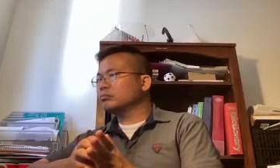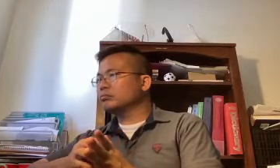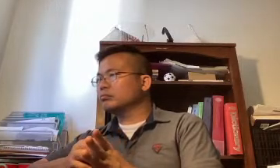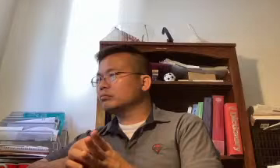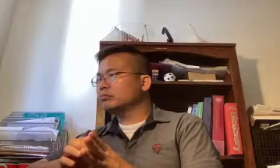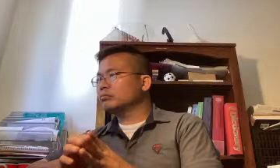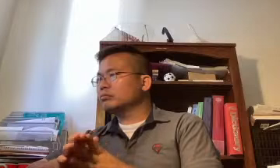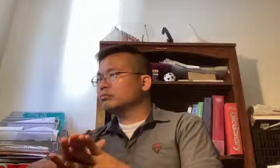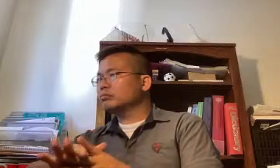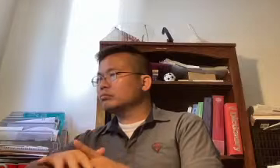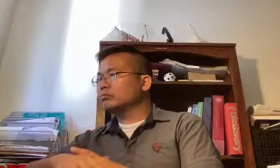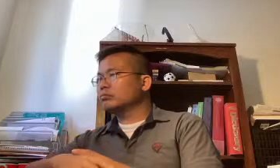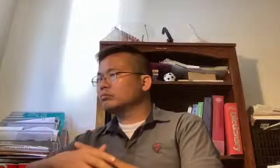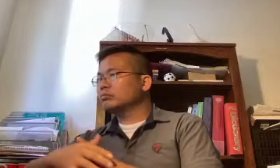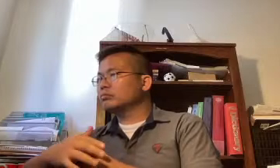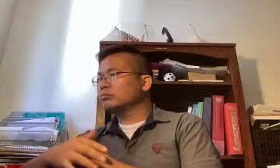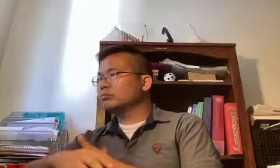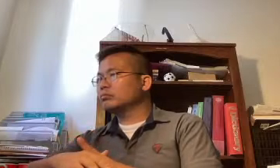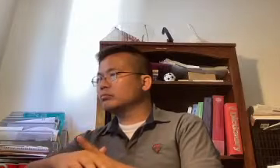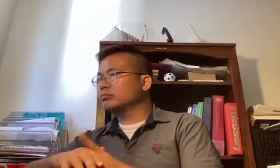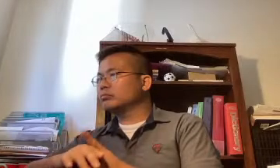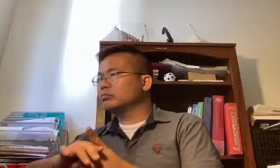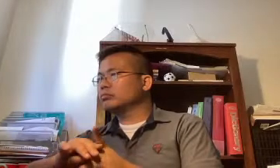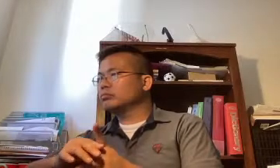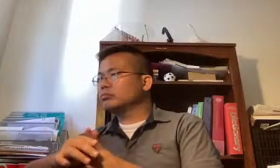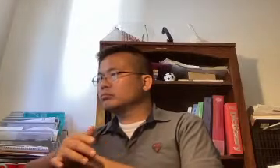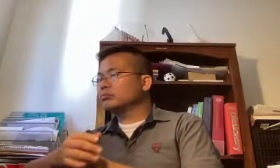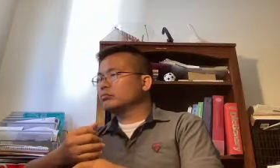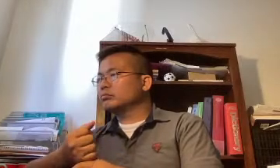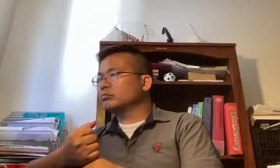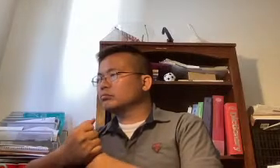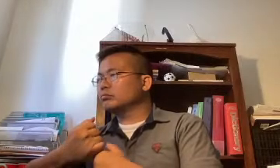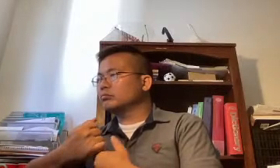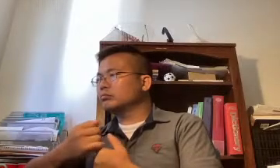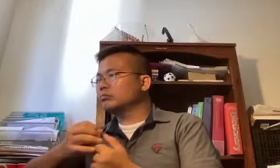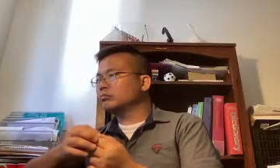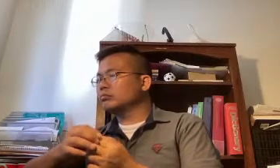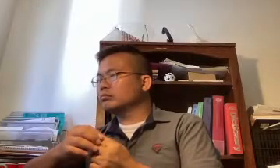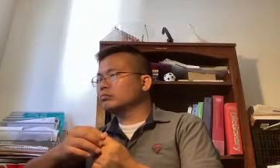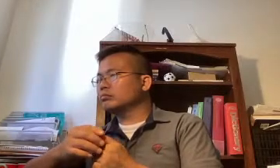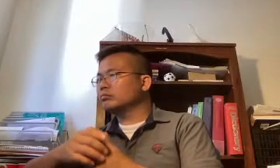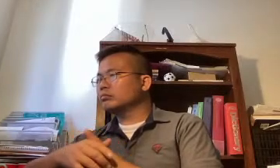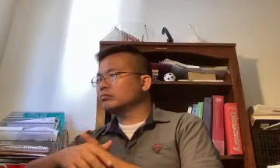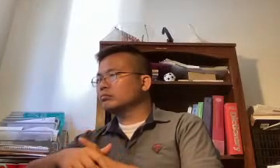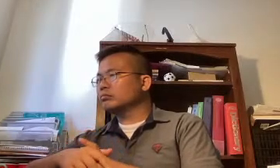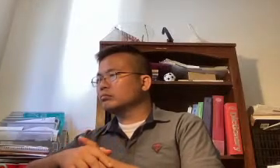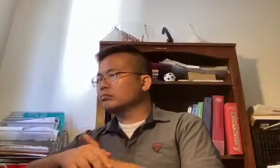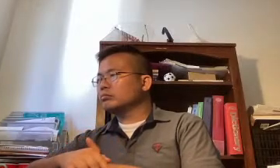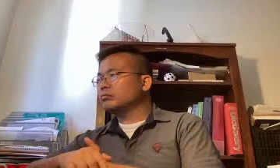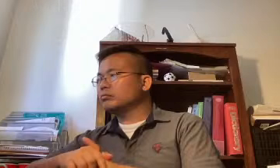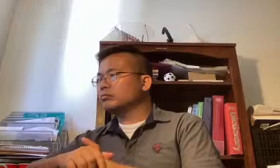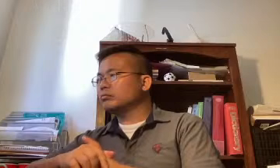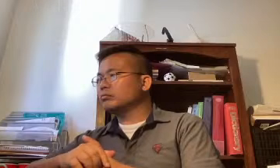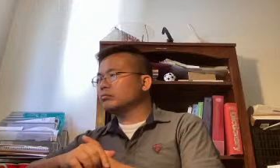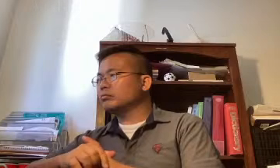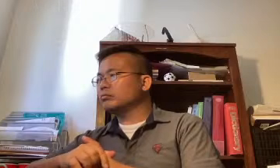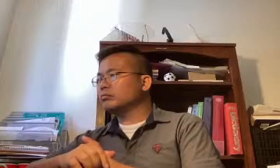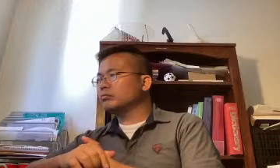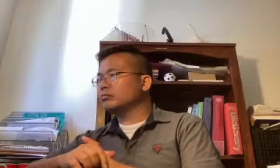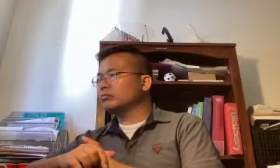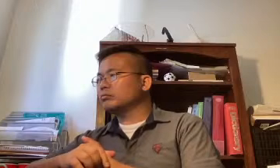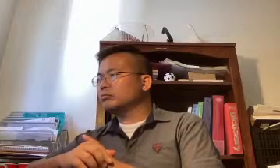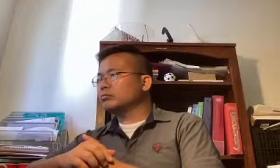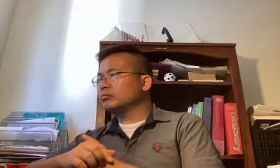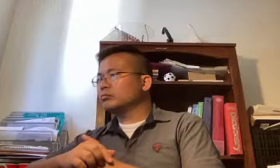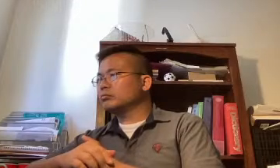xảy ra để mà thưa quý vị rằng là trong Hoài Linh chuyện của Hoài Linh á, theo một số hiểu biết của tôi không phải là cái người trực tiếp tham để mưu mà và chia sẻ đóng góp góp